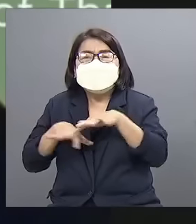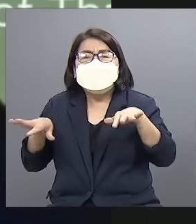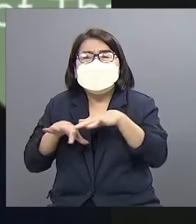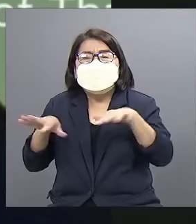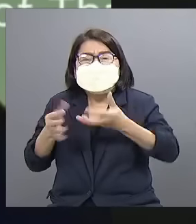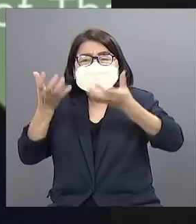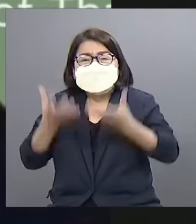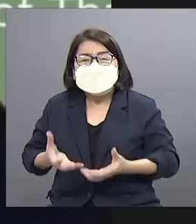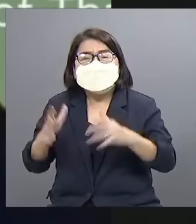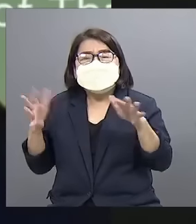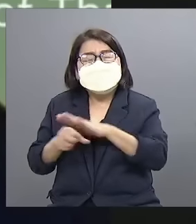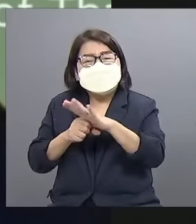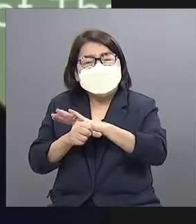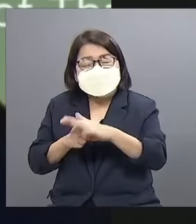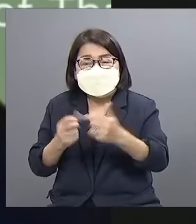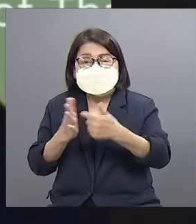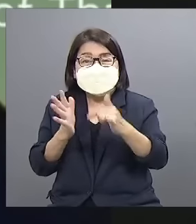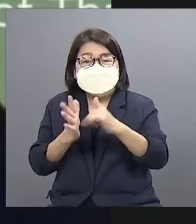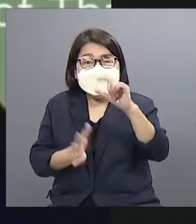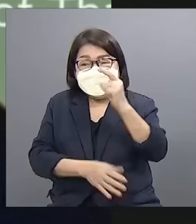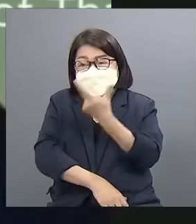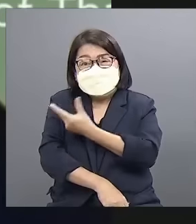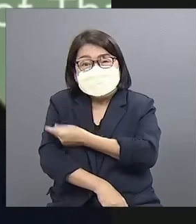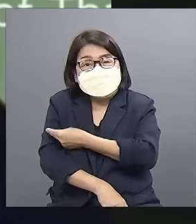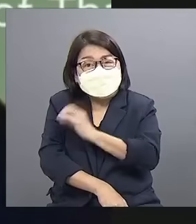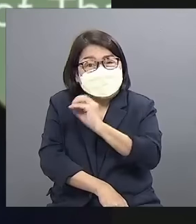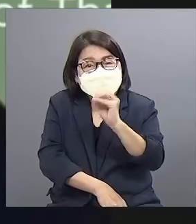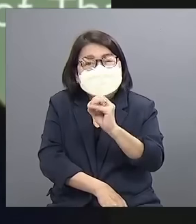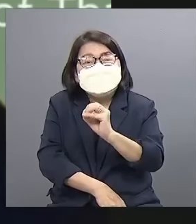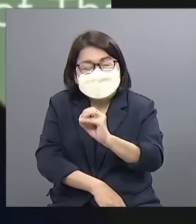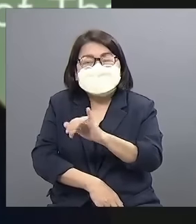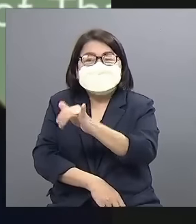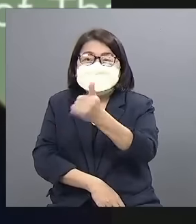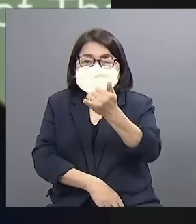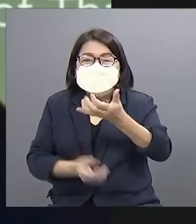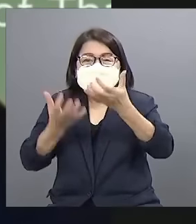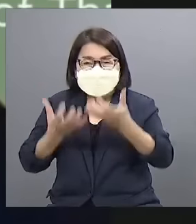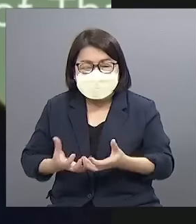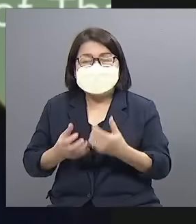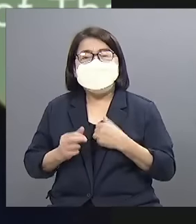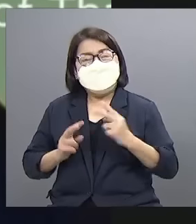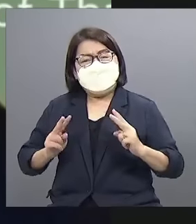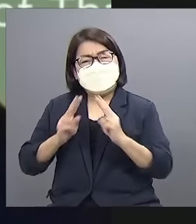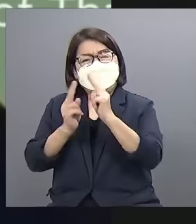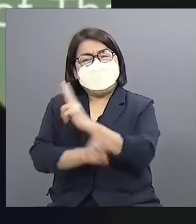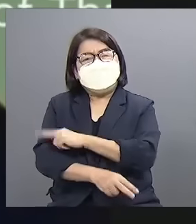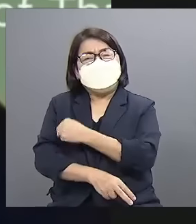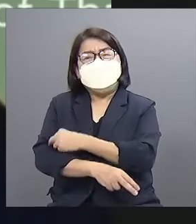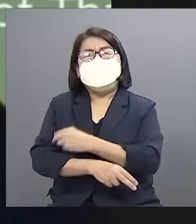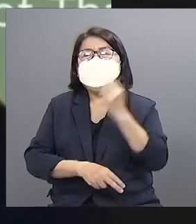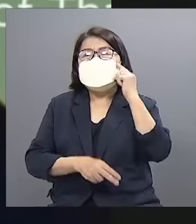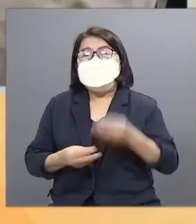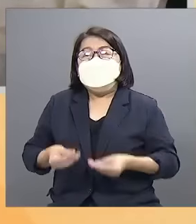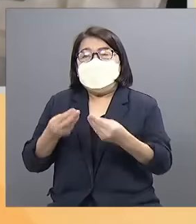การฉวัซีนกอจะมีภาวะโลกทหลดแงกระทงศาสุขก็เลยให้ประชาชนไป